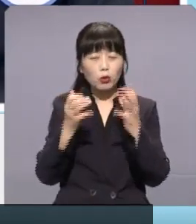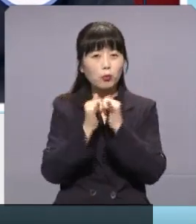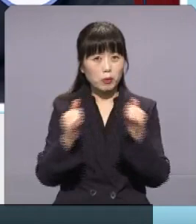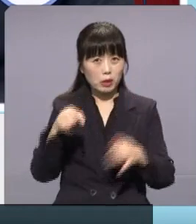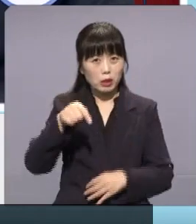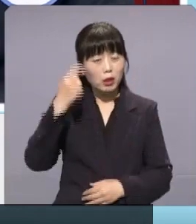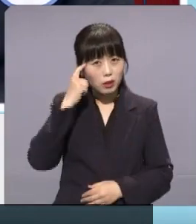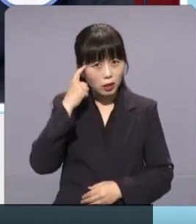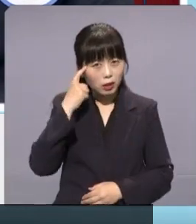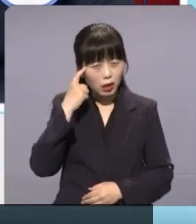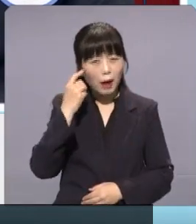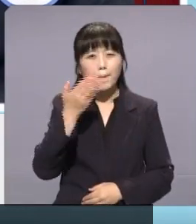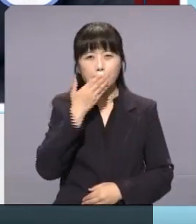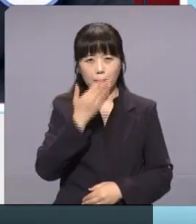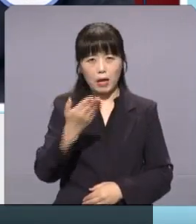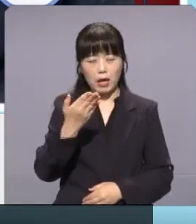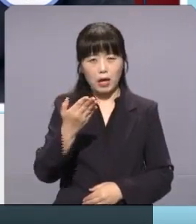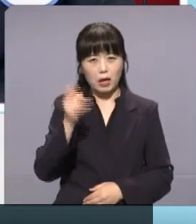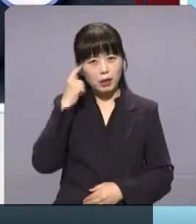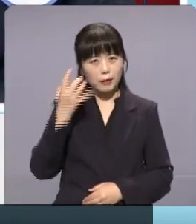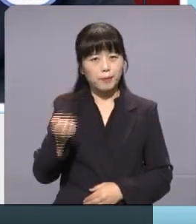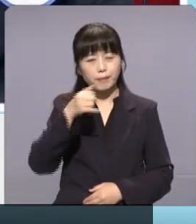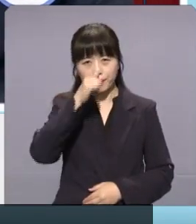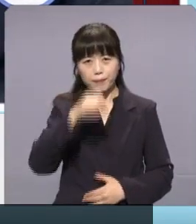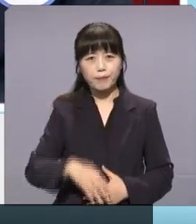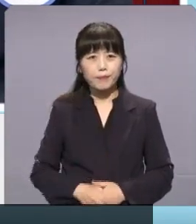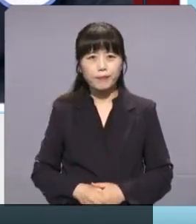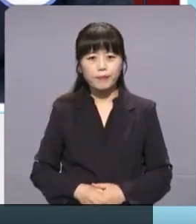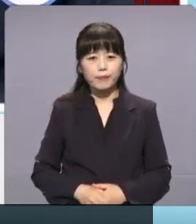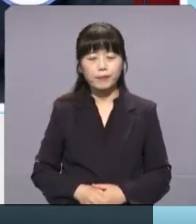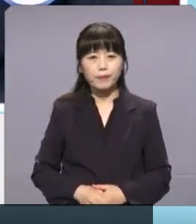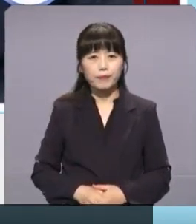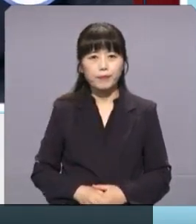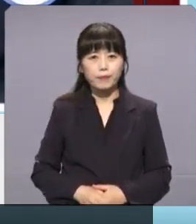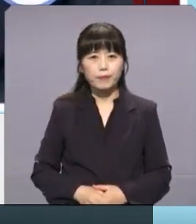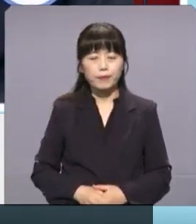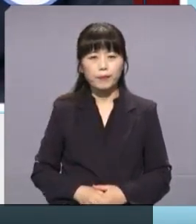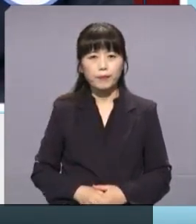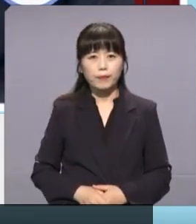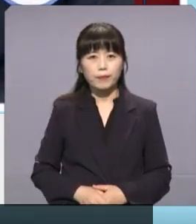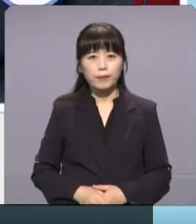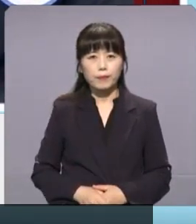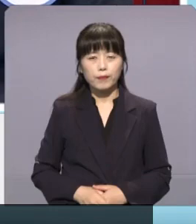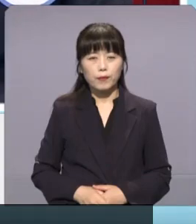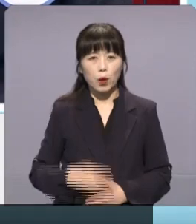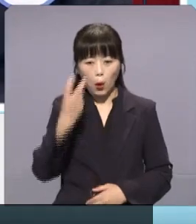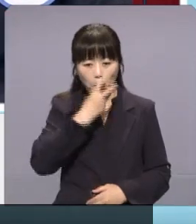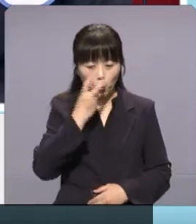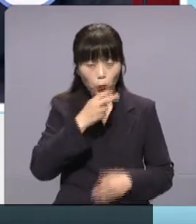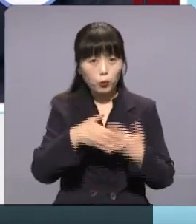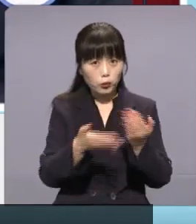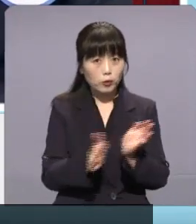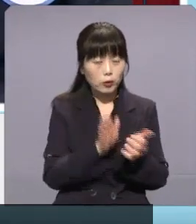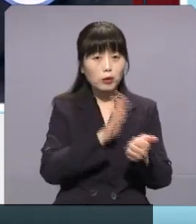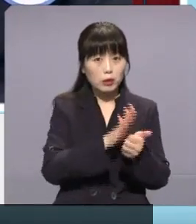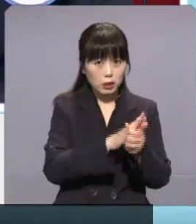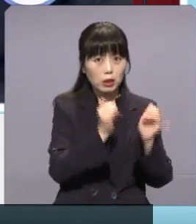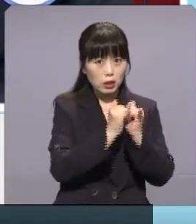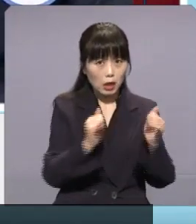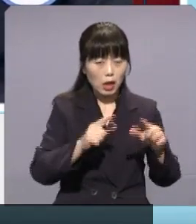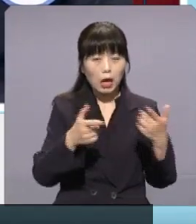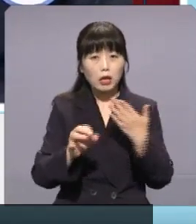그런 생각들을 저는 하고 있을 거라고 생각해요. 그러니까 그런 뭐 보수층 지지자들이나